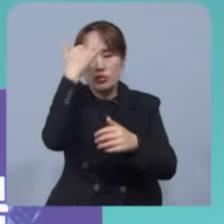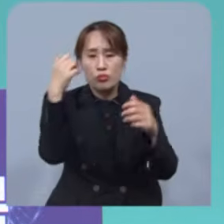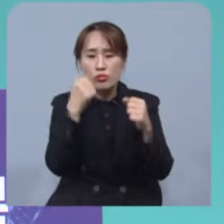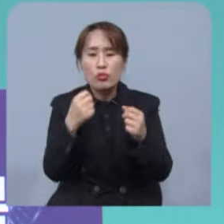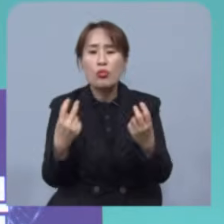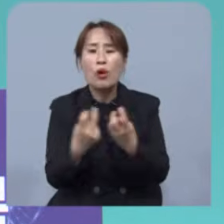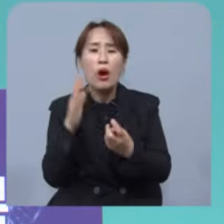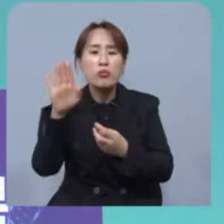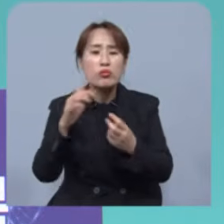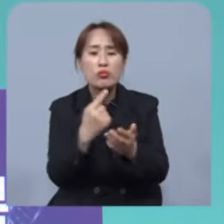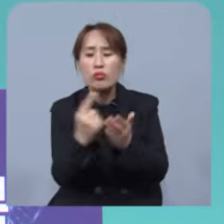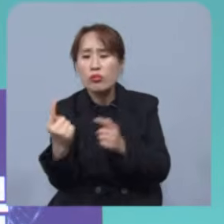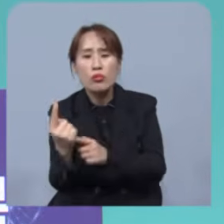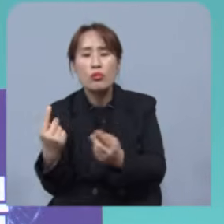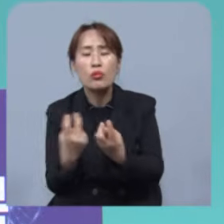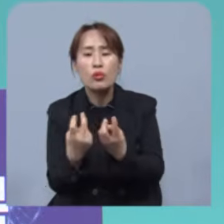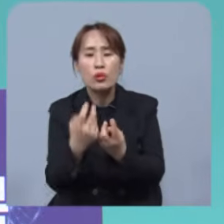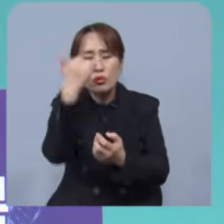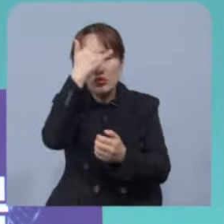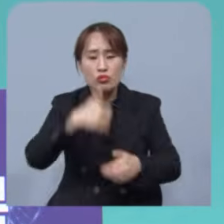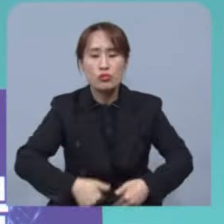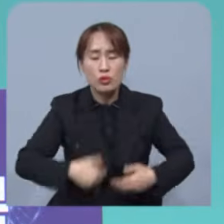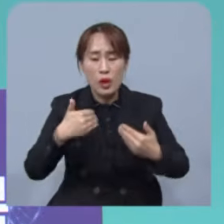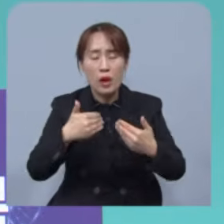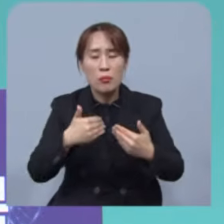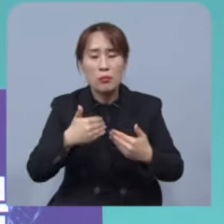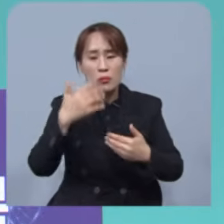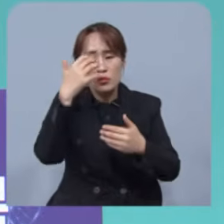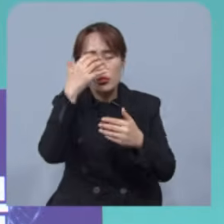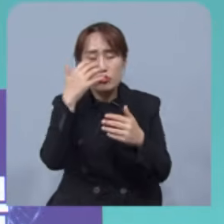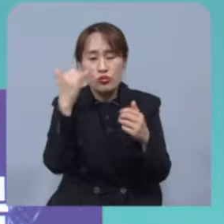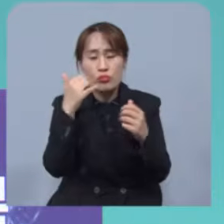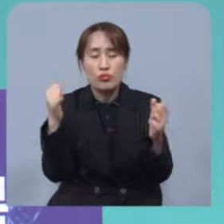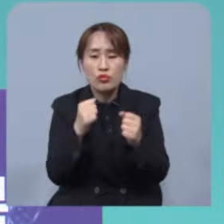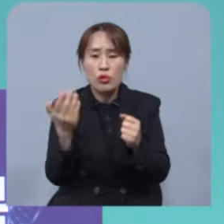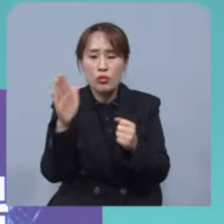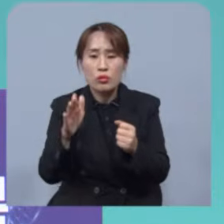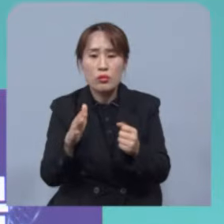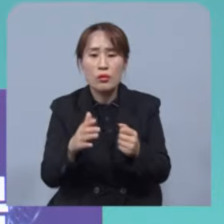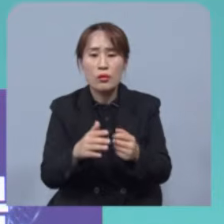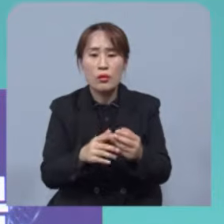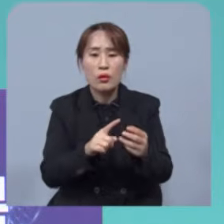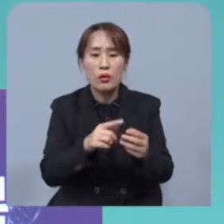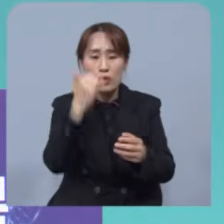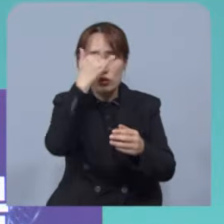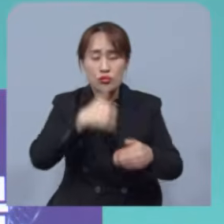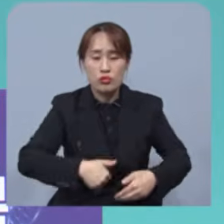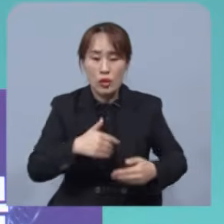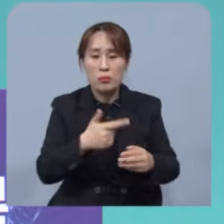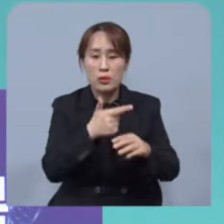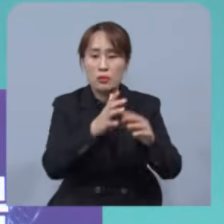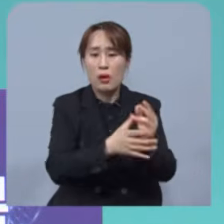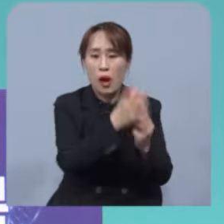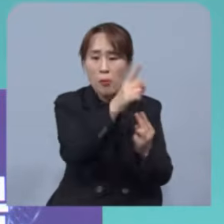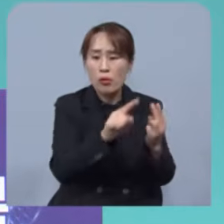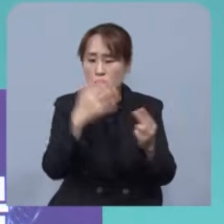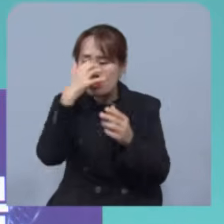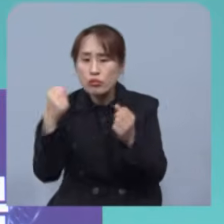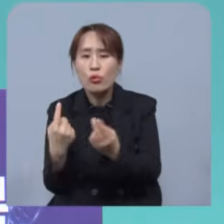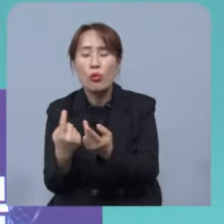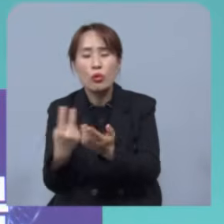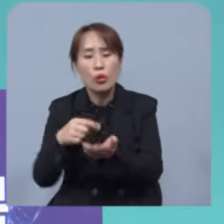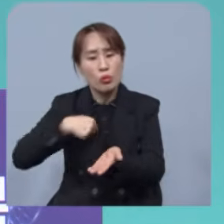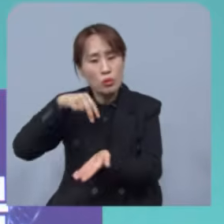충북은 어떡할 거냐. 충청 남북도였는데 독자적인 길을 계속